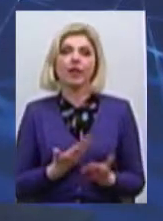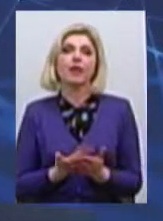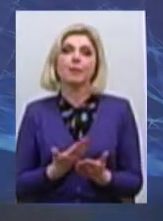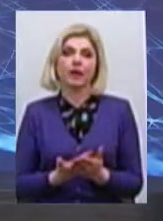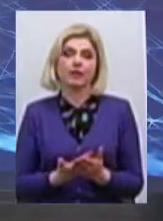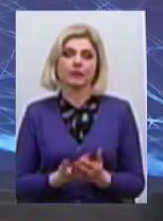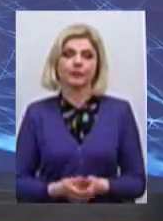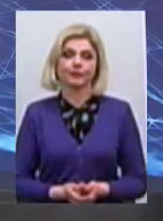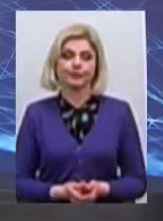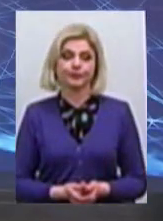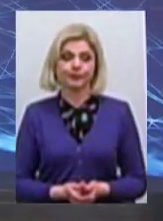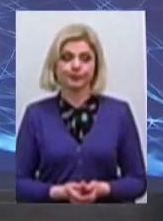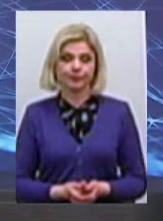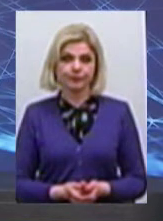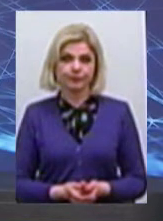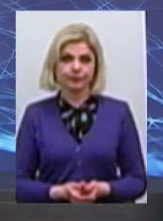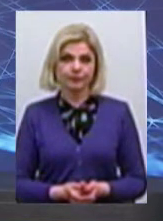от, якщо